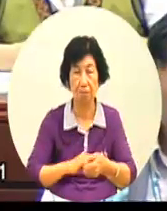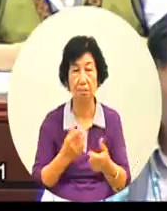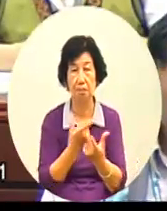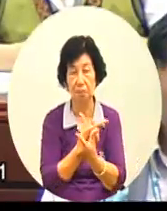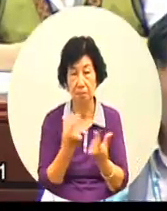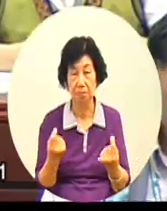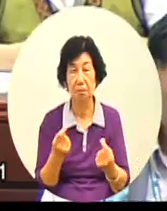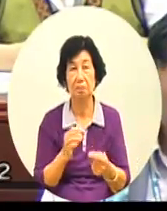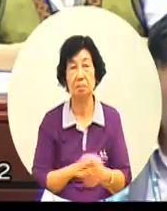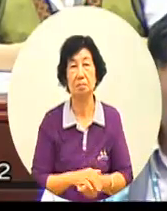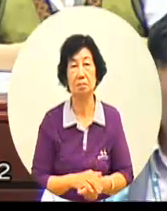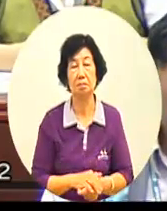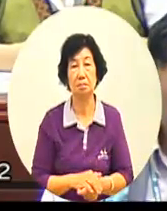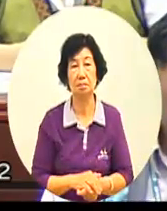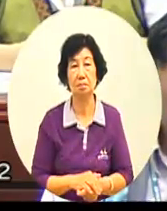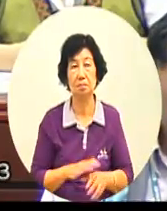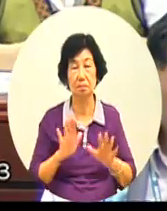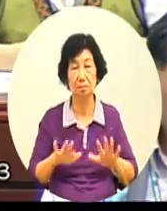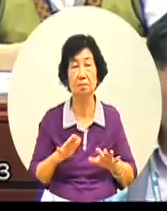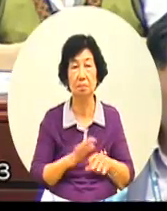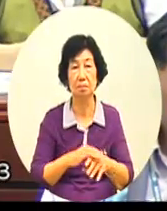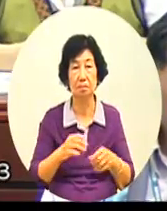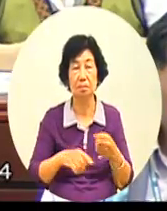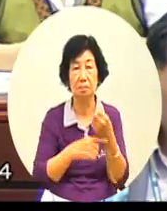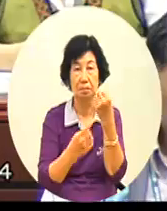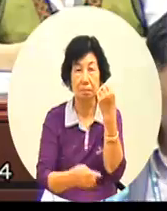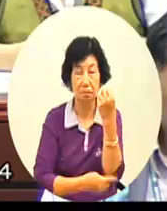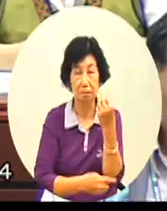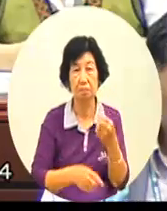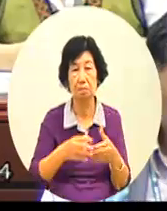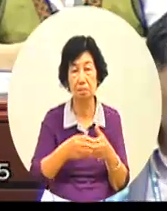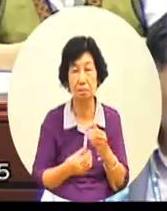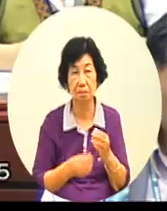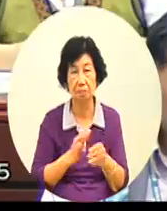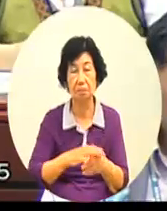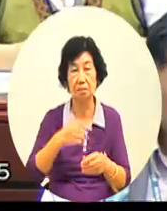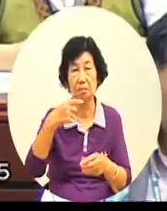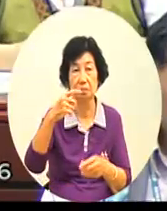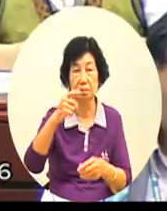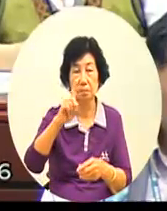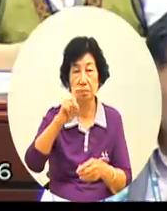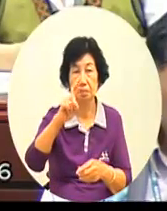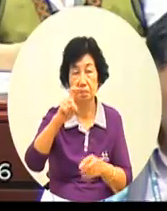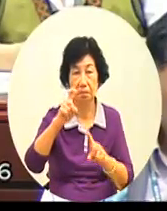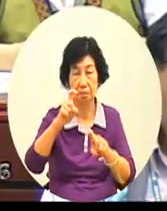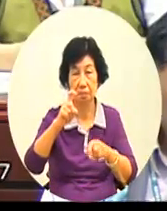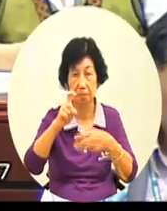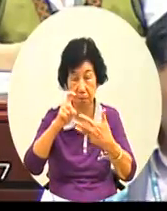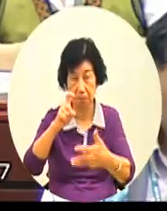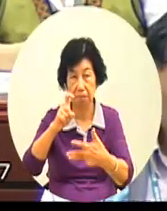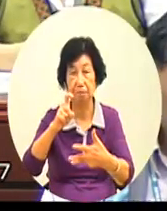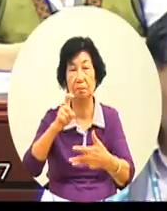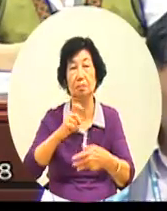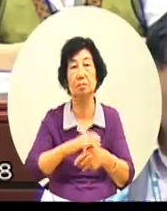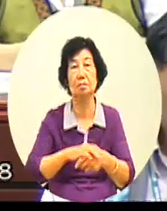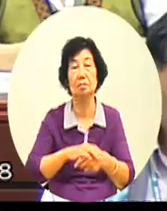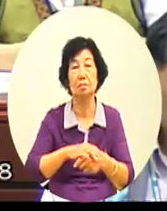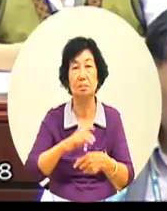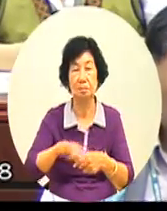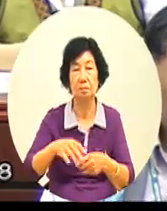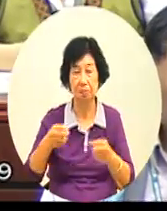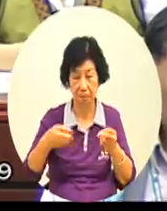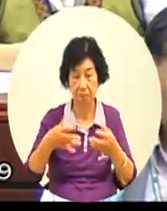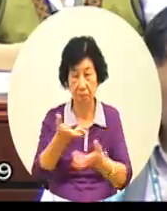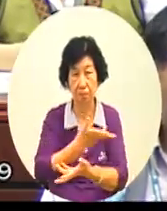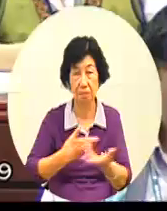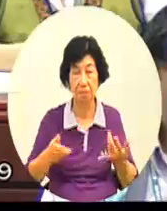在法制局，那预计11月18号还要再开一次。我想这个部分我们可以把议员的意见 把